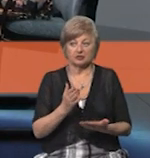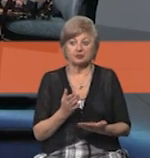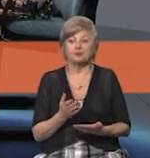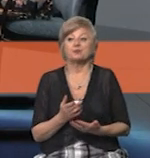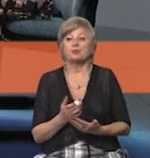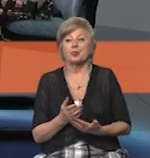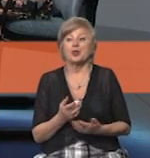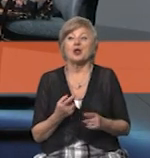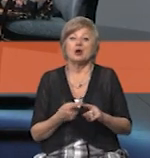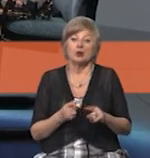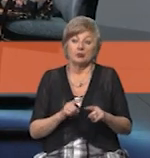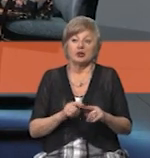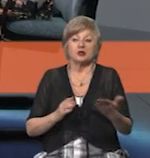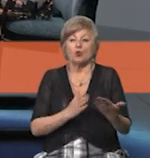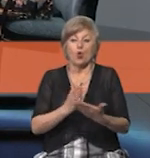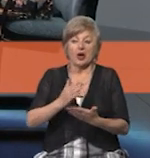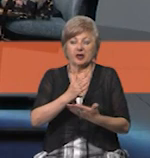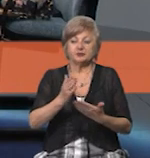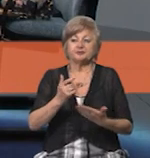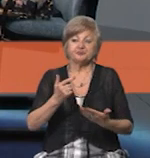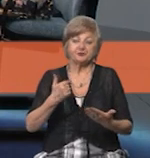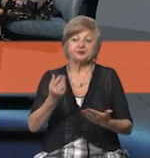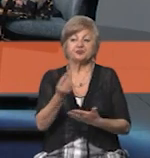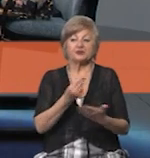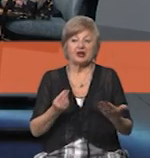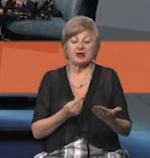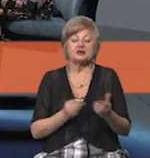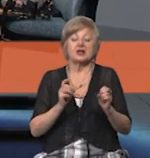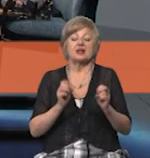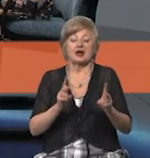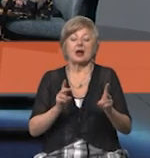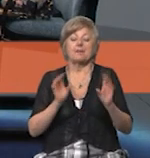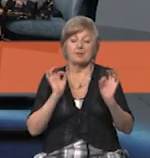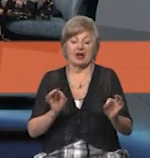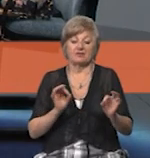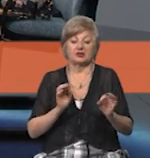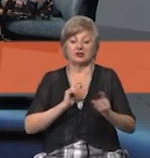По схемці цій намалював, як люди мають рухатись.